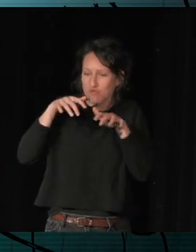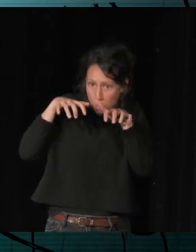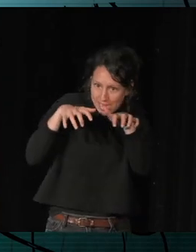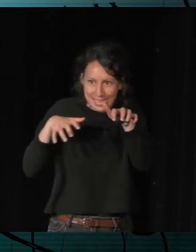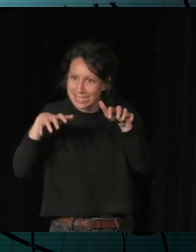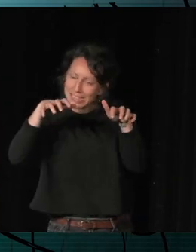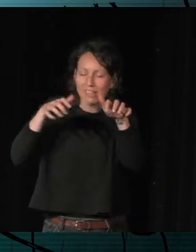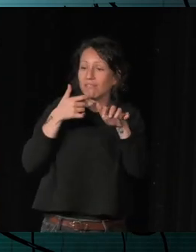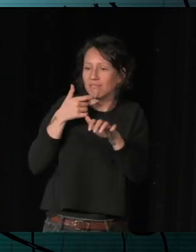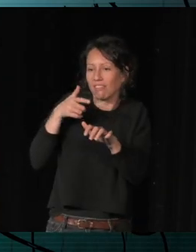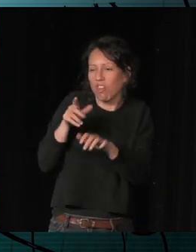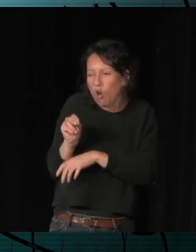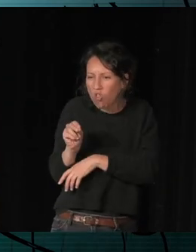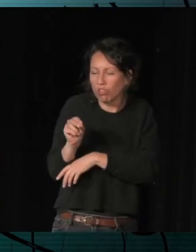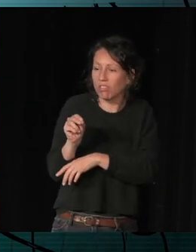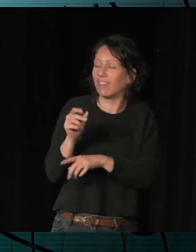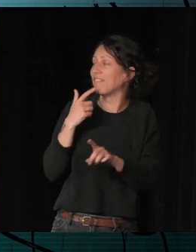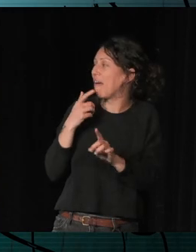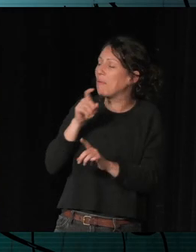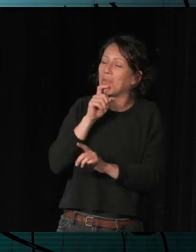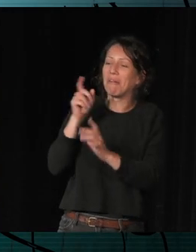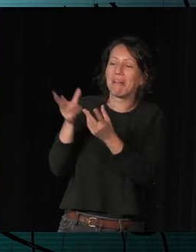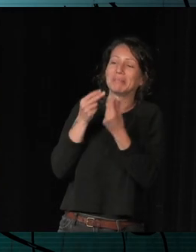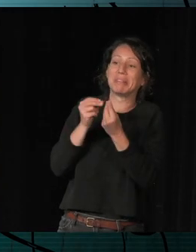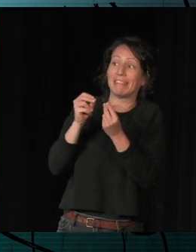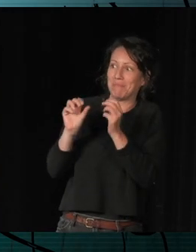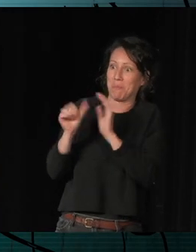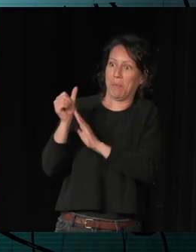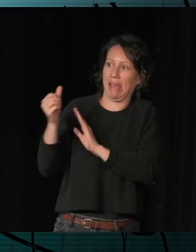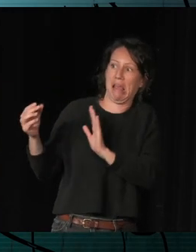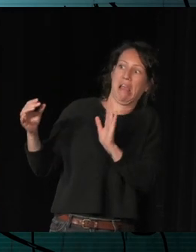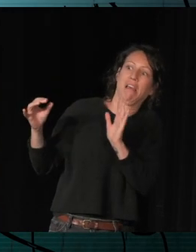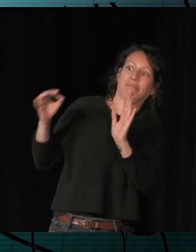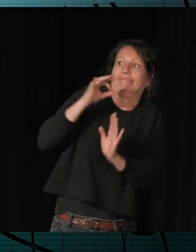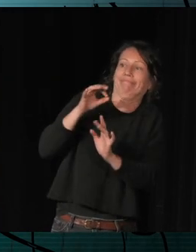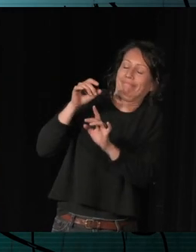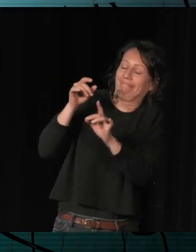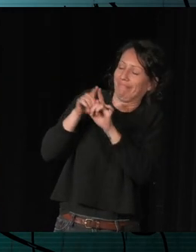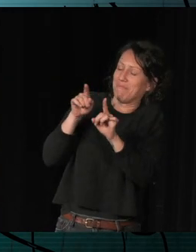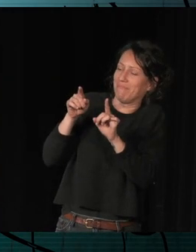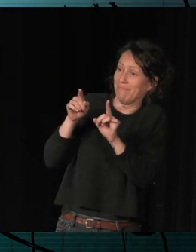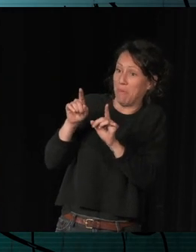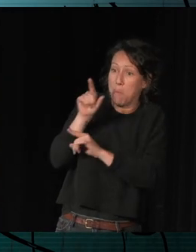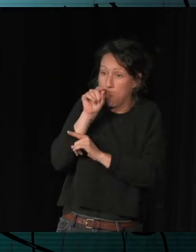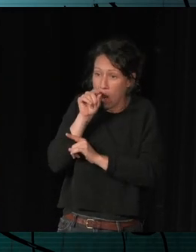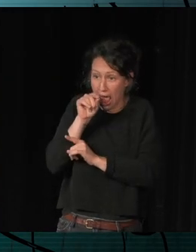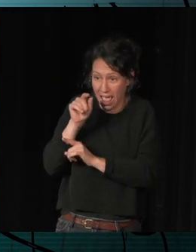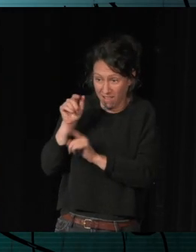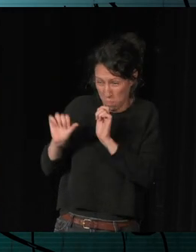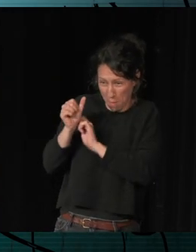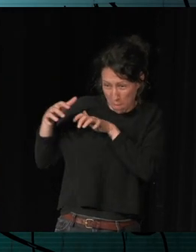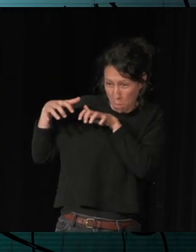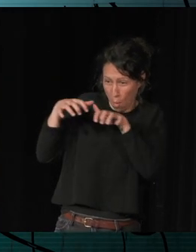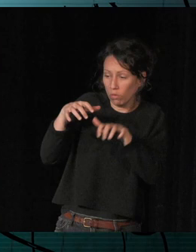que ça c'est vraiment quelque chose de de private pas si private joke parce que c'était en interne que c'était le premier monstre que Didier a